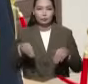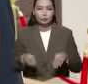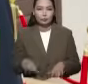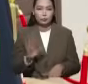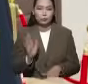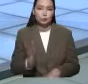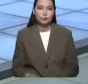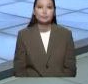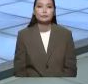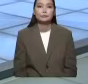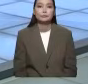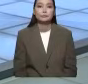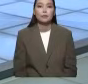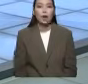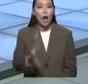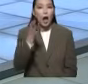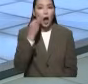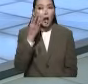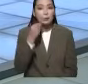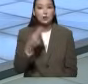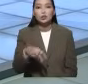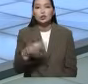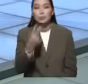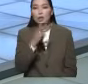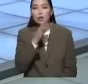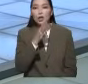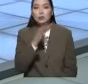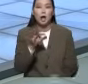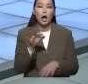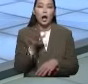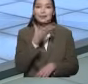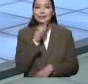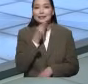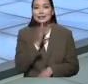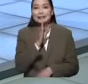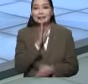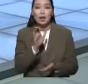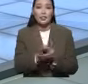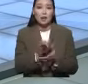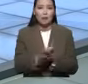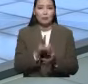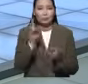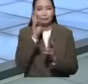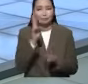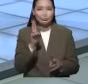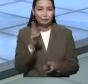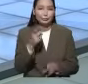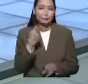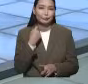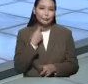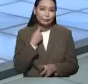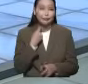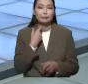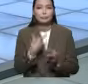болады. Ал Алматыда 22 жастағы аруды танысы белгісіз сусын ішкізіп, алдап